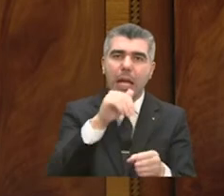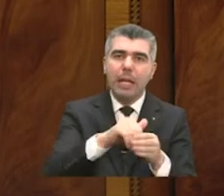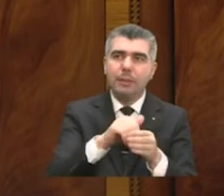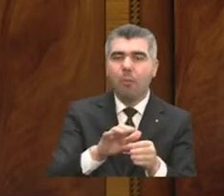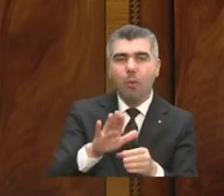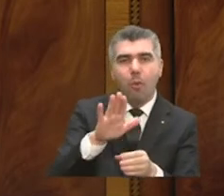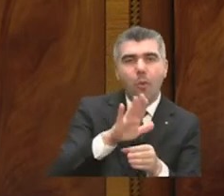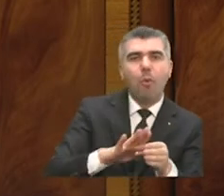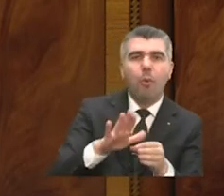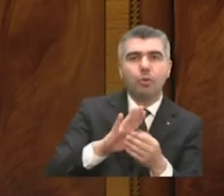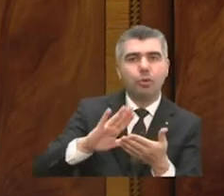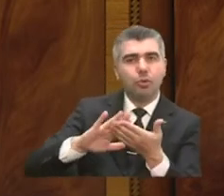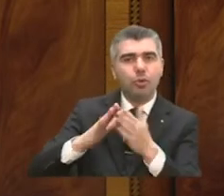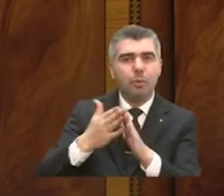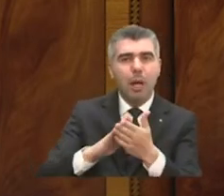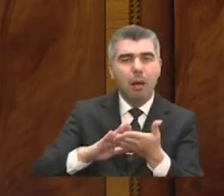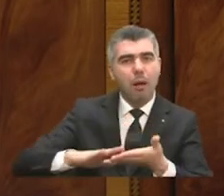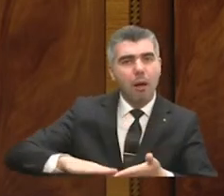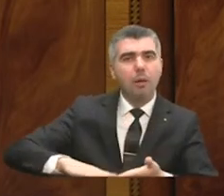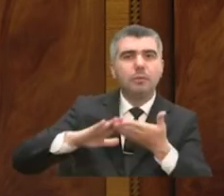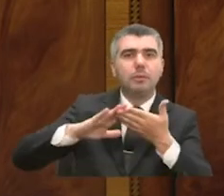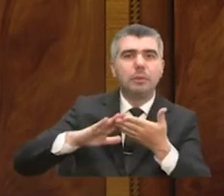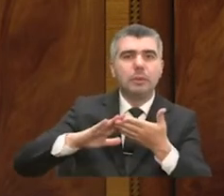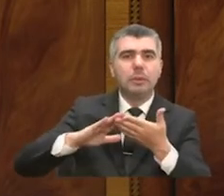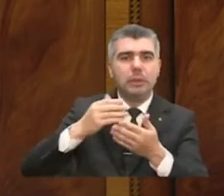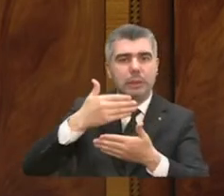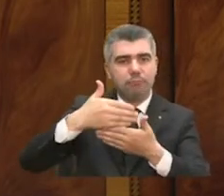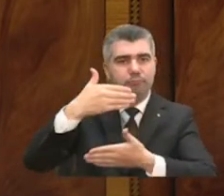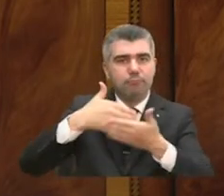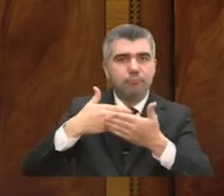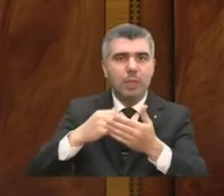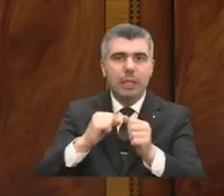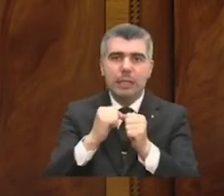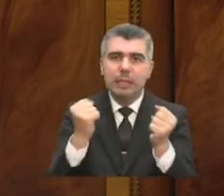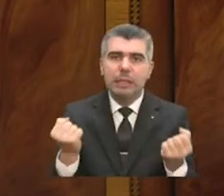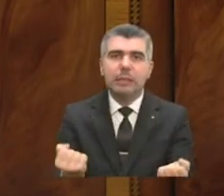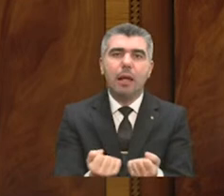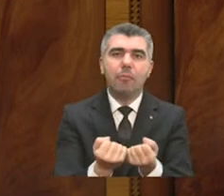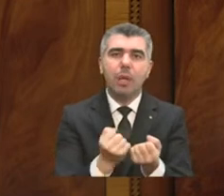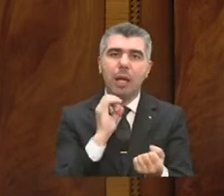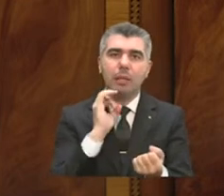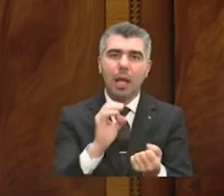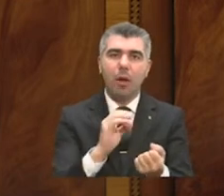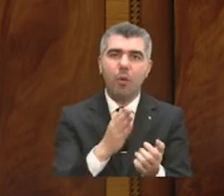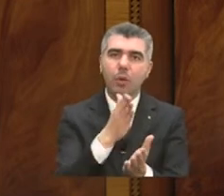à aller de l'avant pour